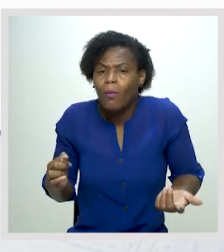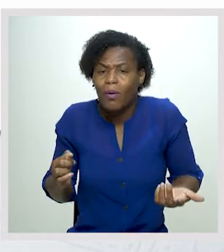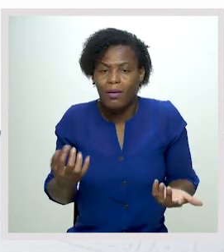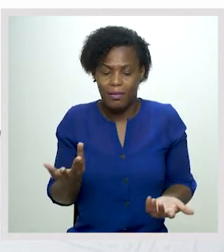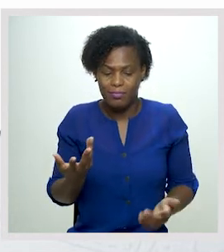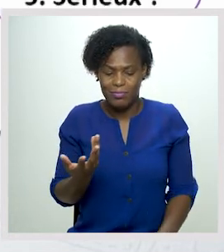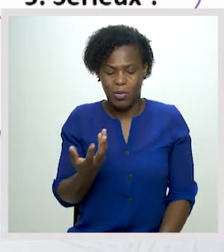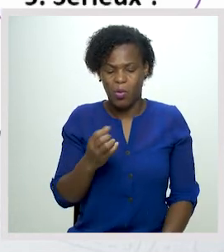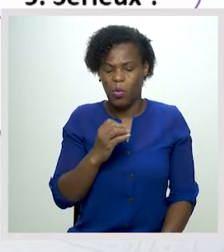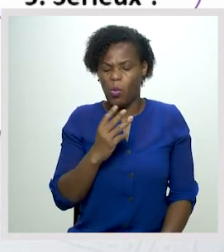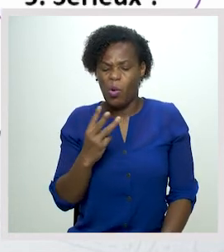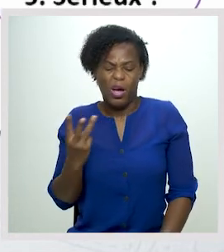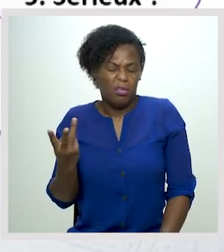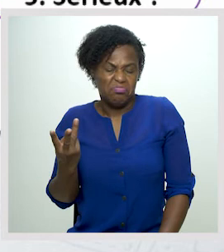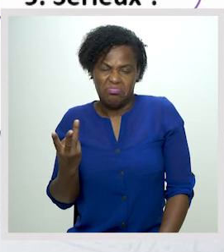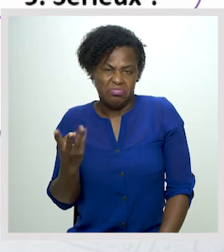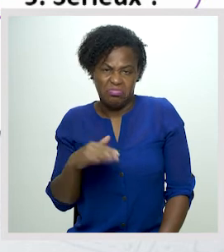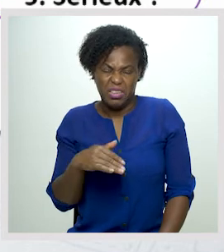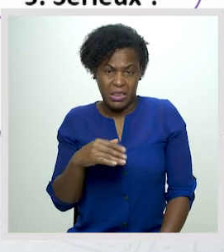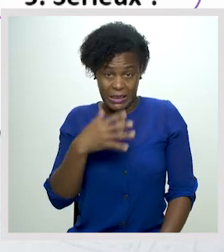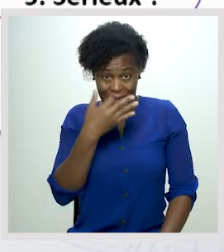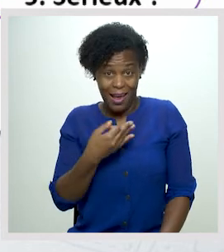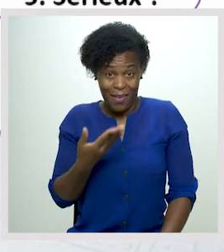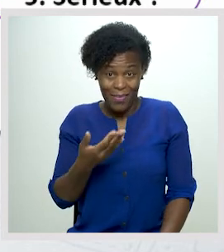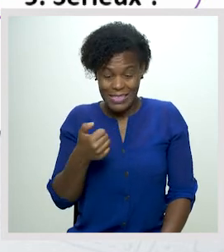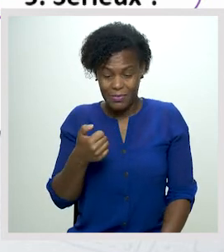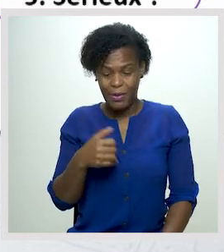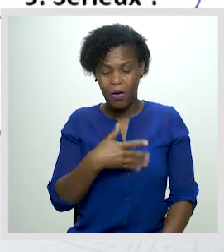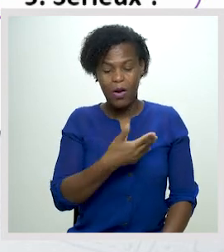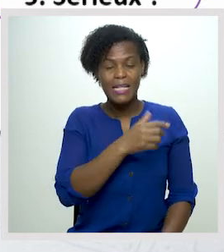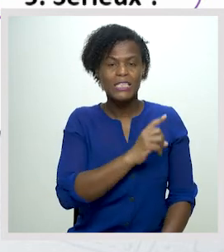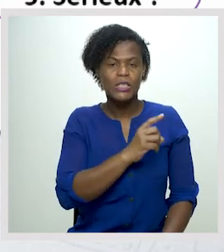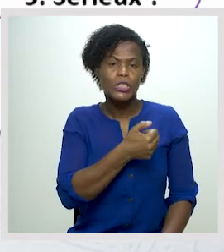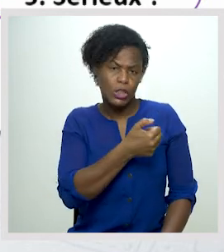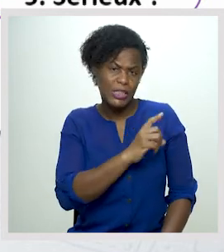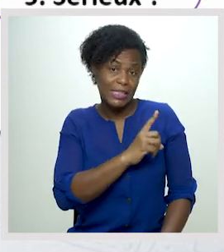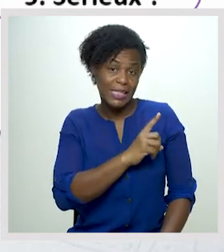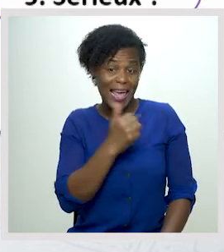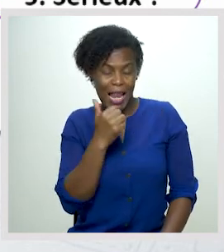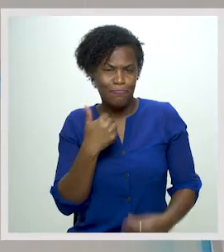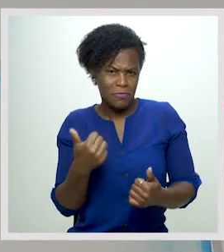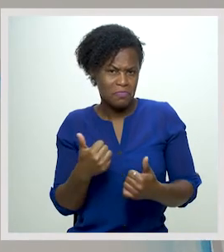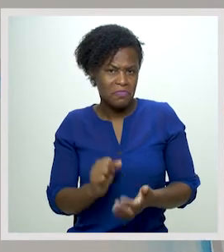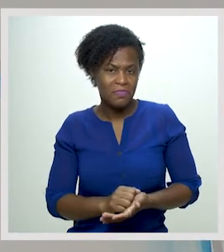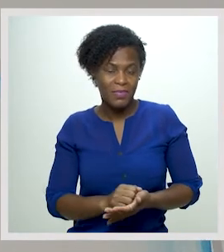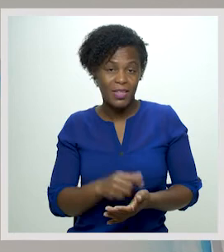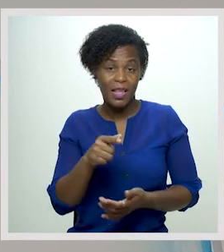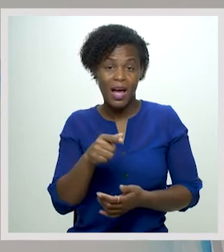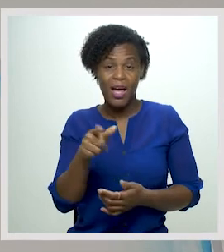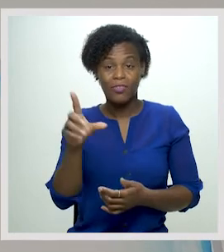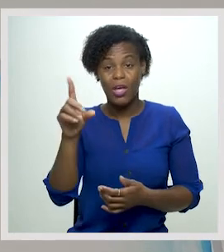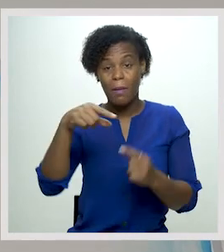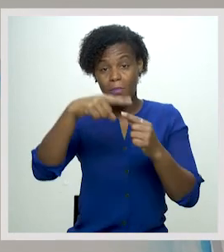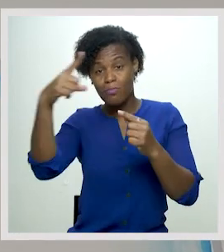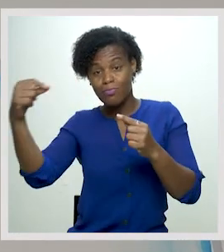Ouais, bof. 5. Sérieux? 6. Il est cool. Tu as ici 6 bulles